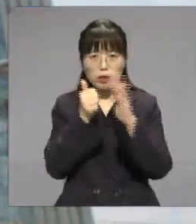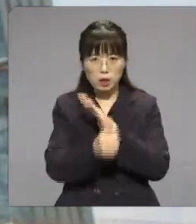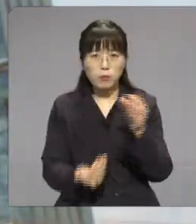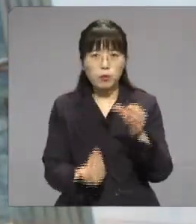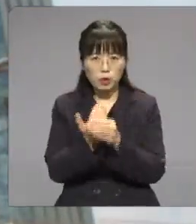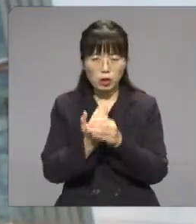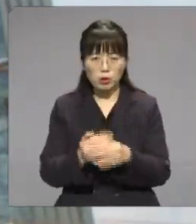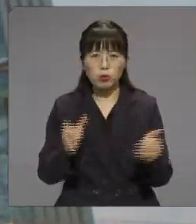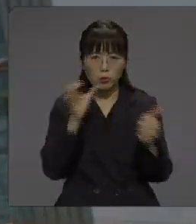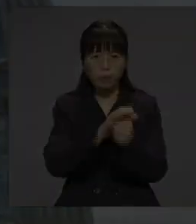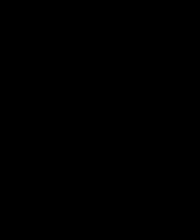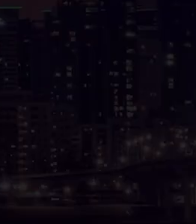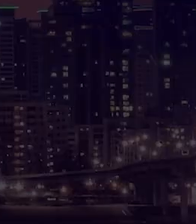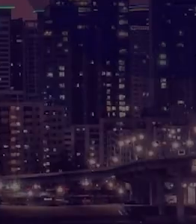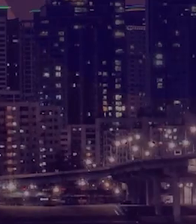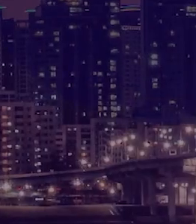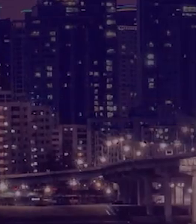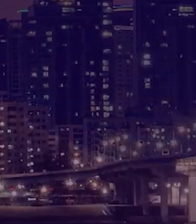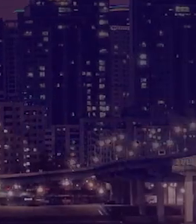사건도 배당